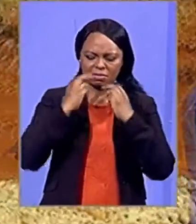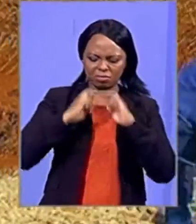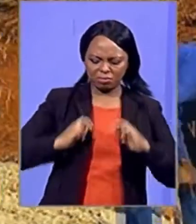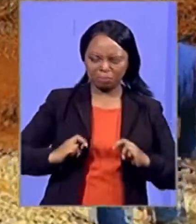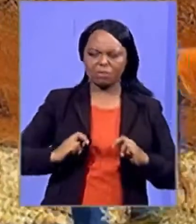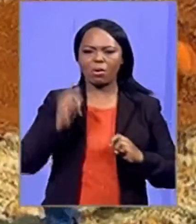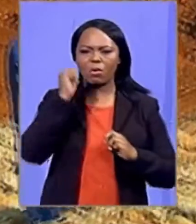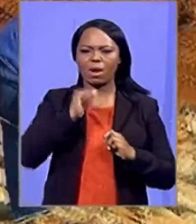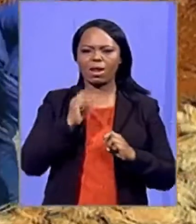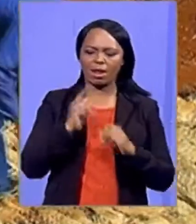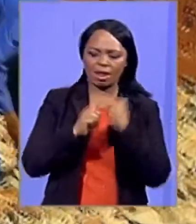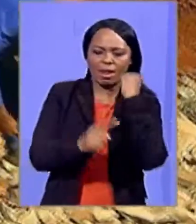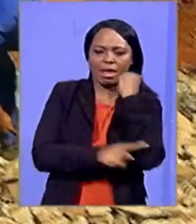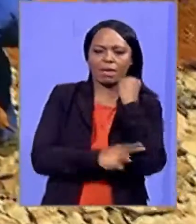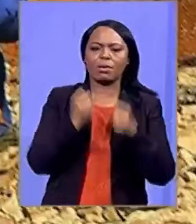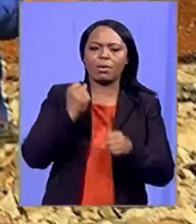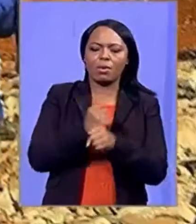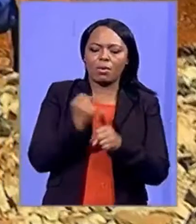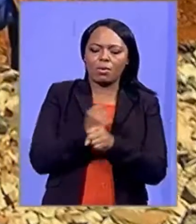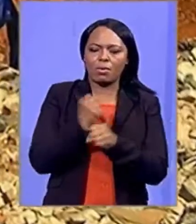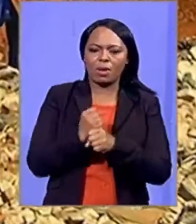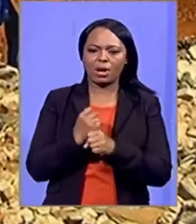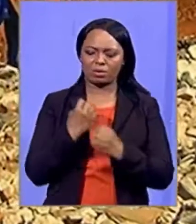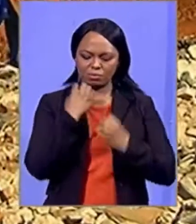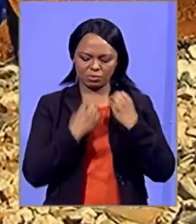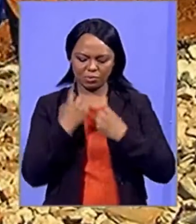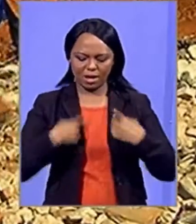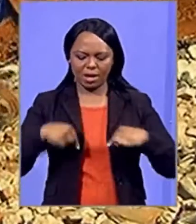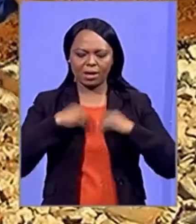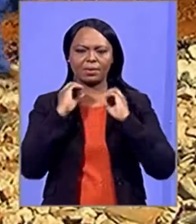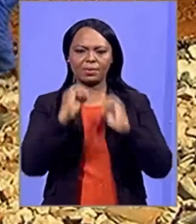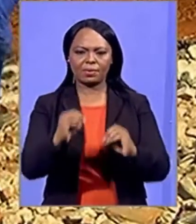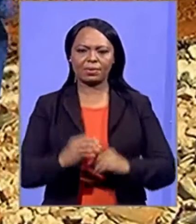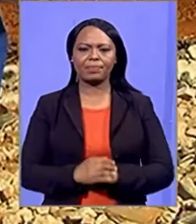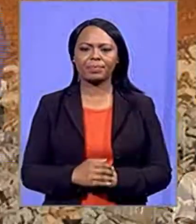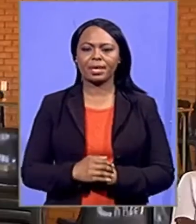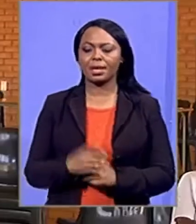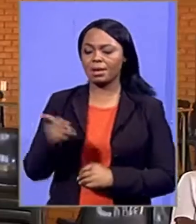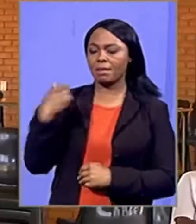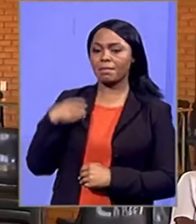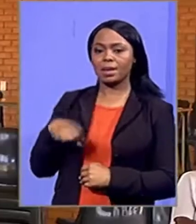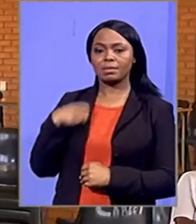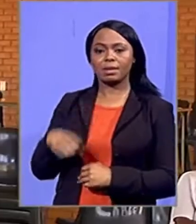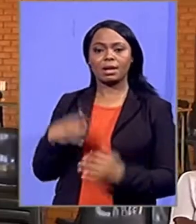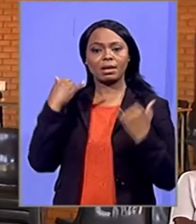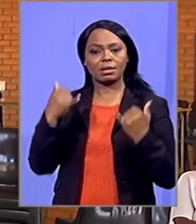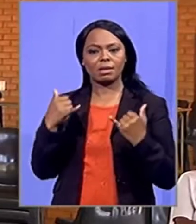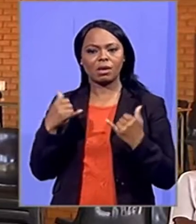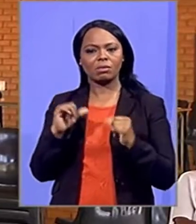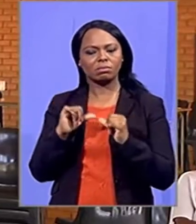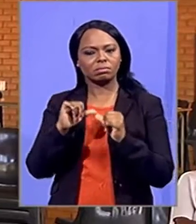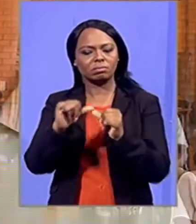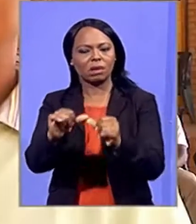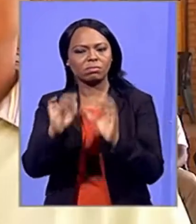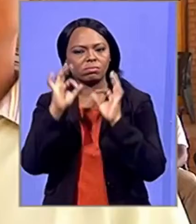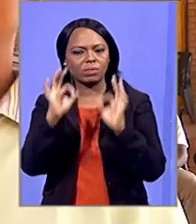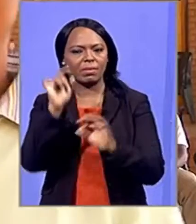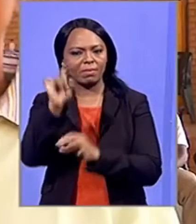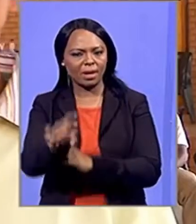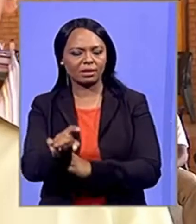o fihla mafelelong. Nka thaba ge e le gore masepala o tla tšea taba ye a e sepediša ka mokgwa e swanetšeng ka